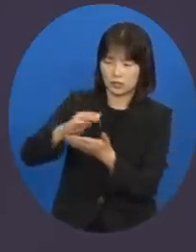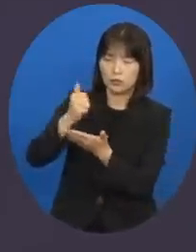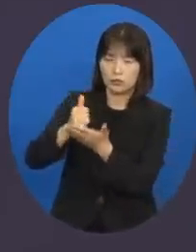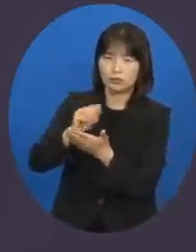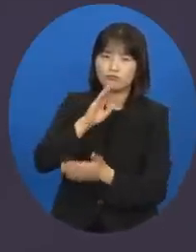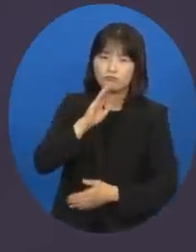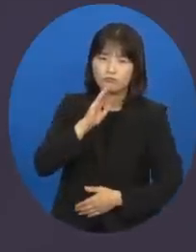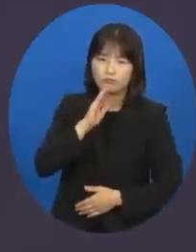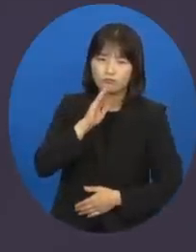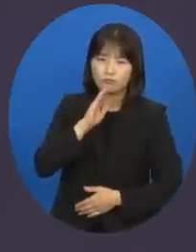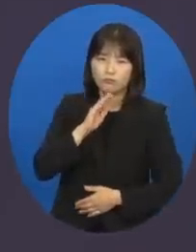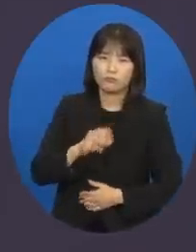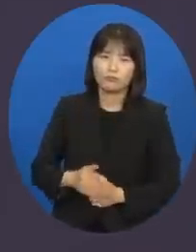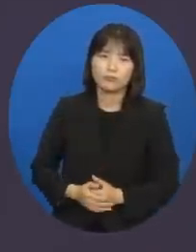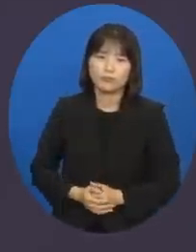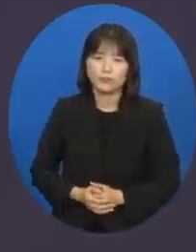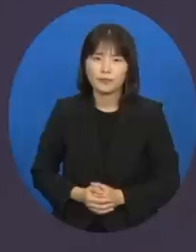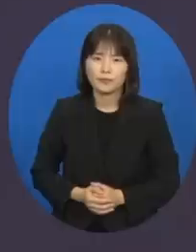아닙니까?